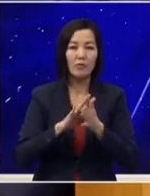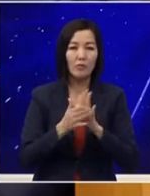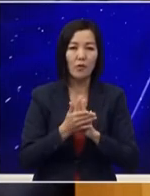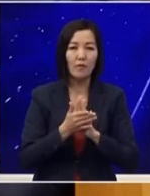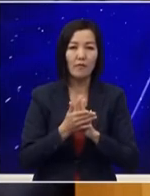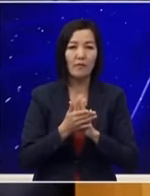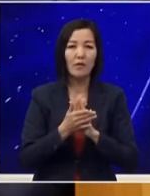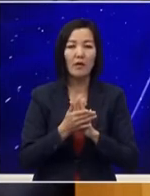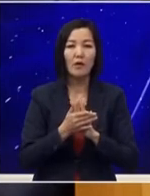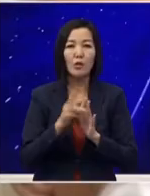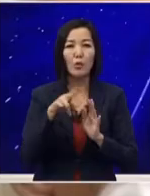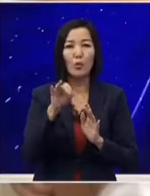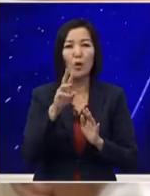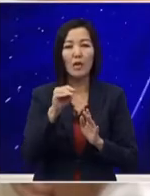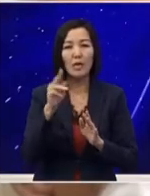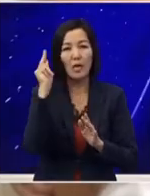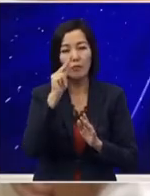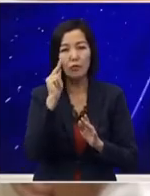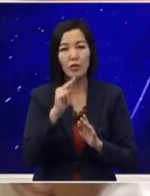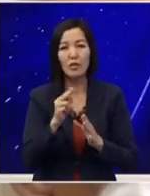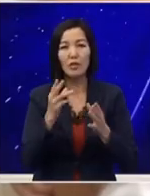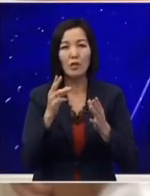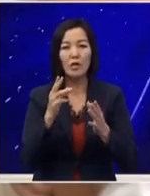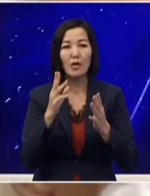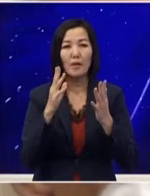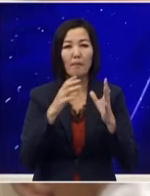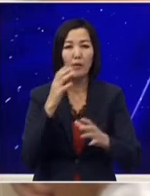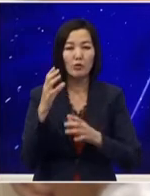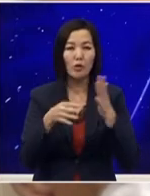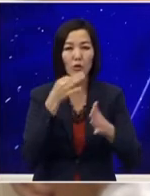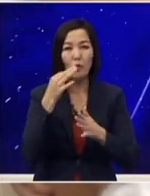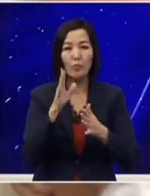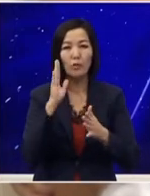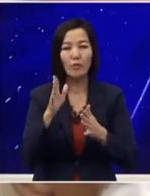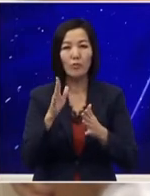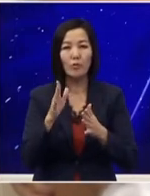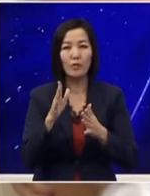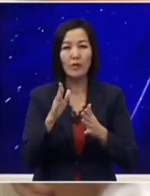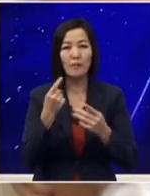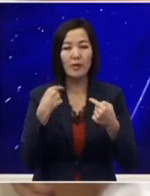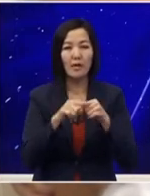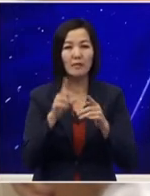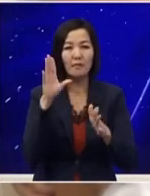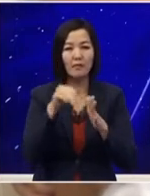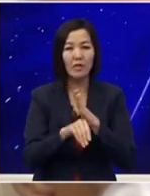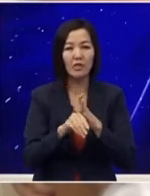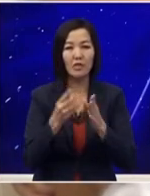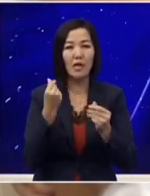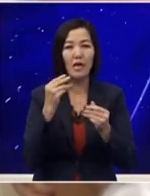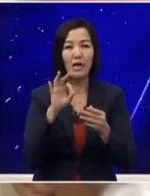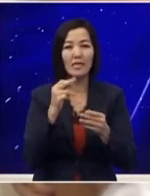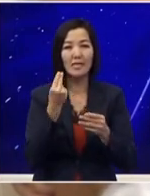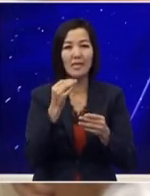основании договора о дуальном обучении. Кроме того, с учетом международного опыта будет совершенствоваться механизм